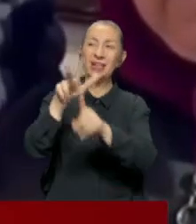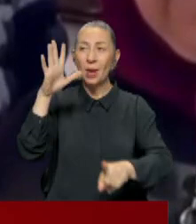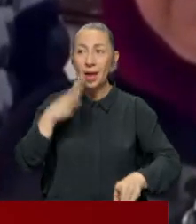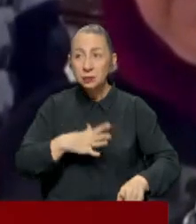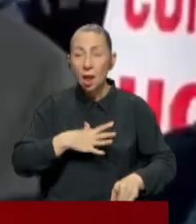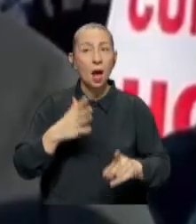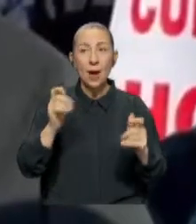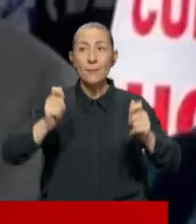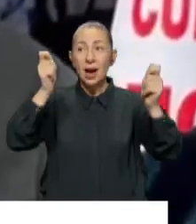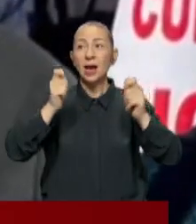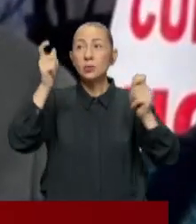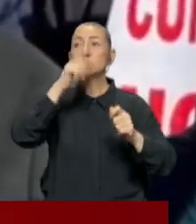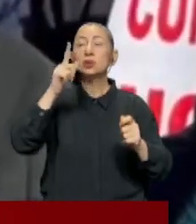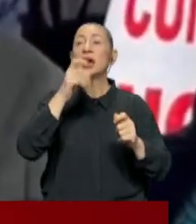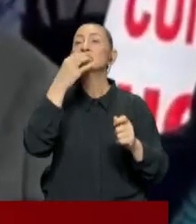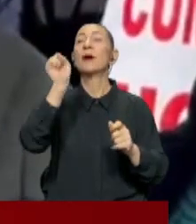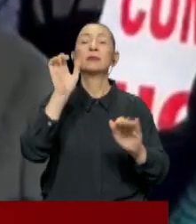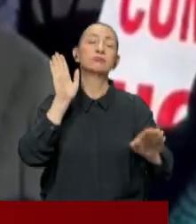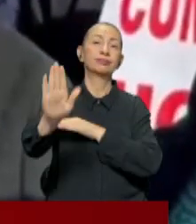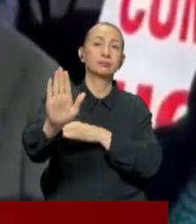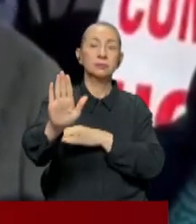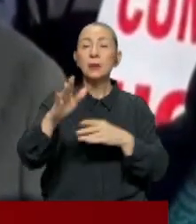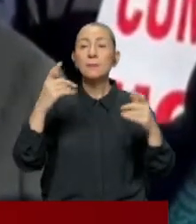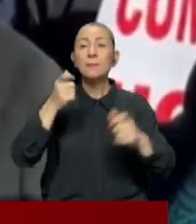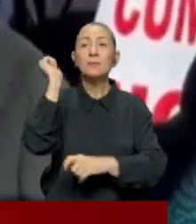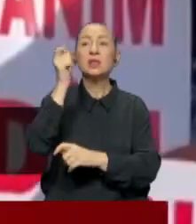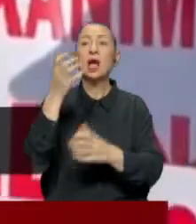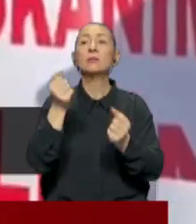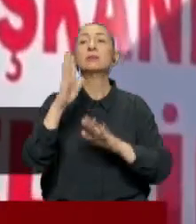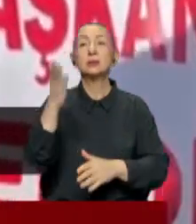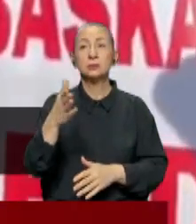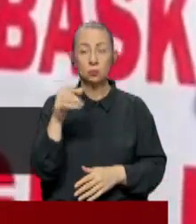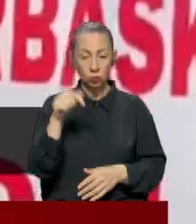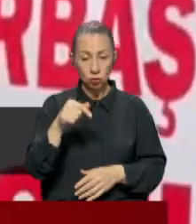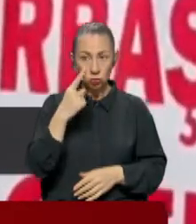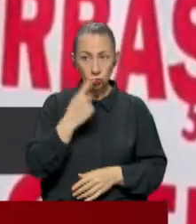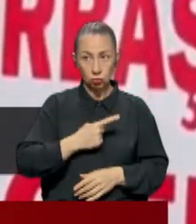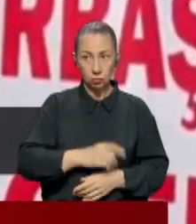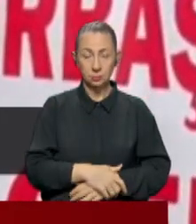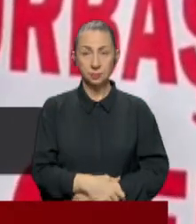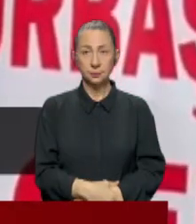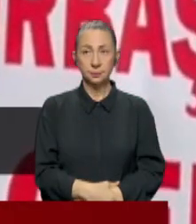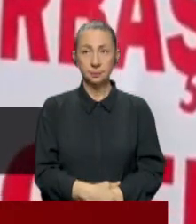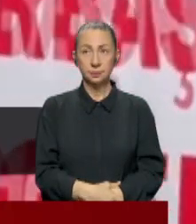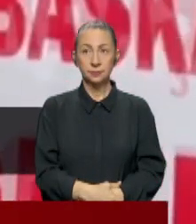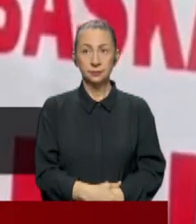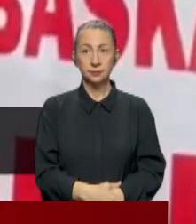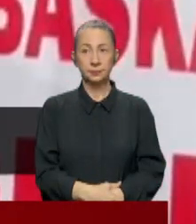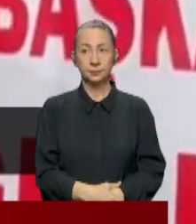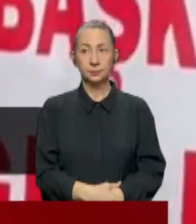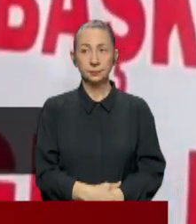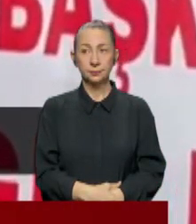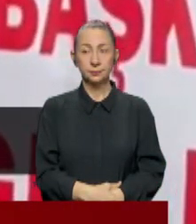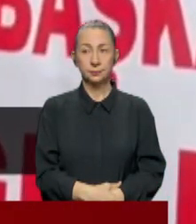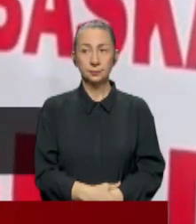ama ellerinde pankartlarla kapıda kaldılar. Mitinge alınmadılar. Bugün Cumhurbaşkanımızı karşılamaya geldik.